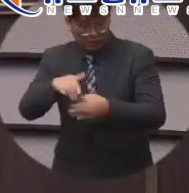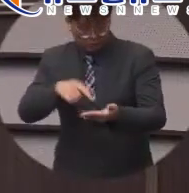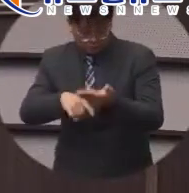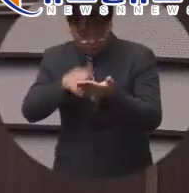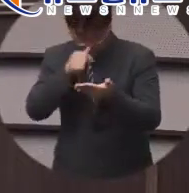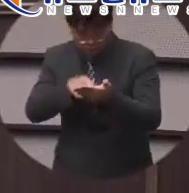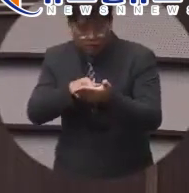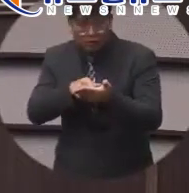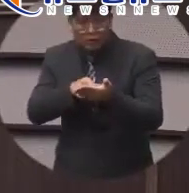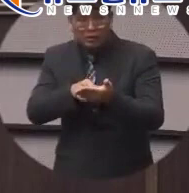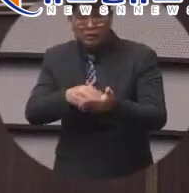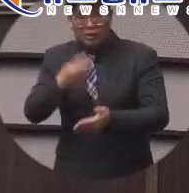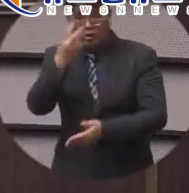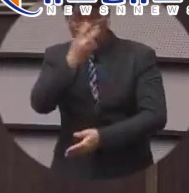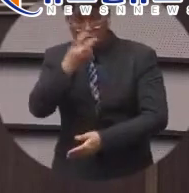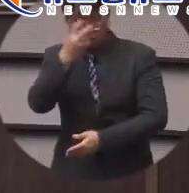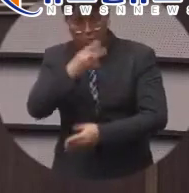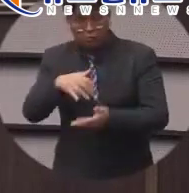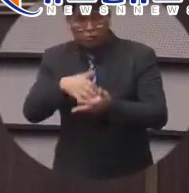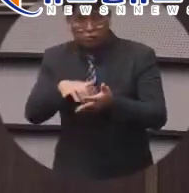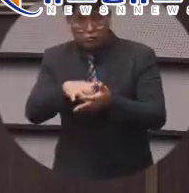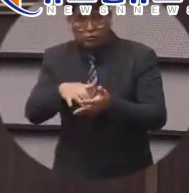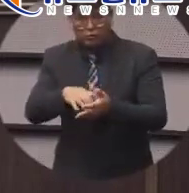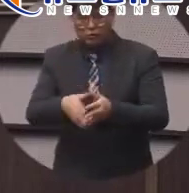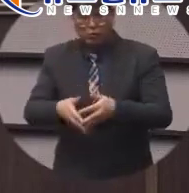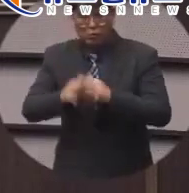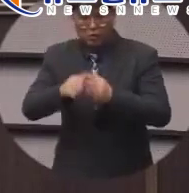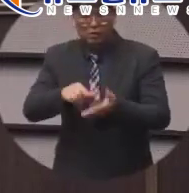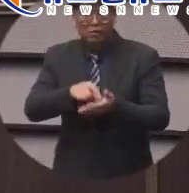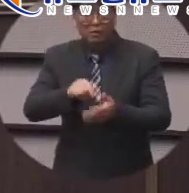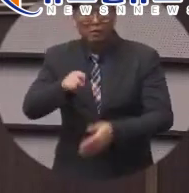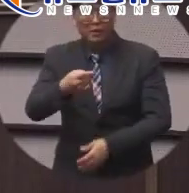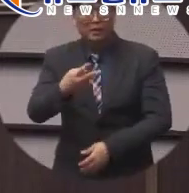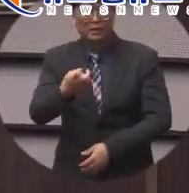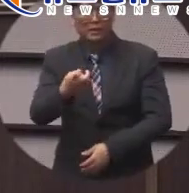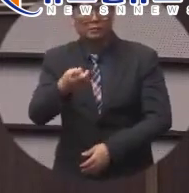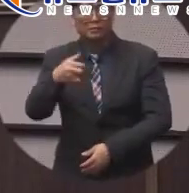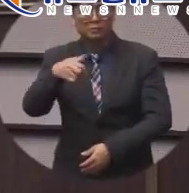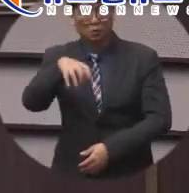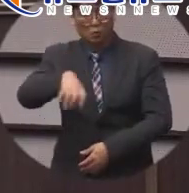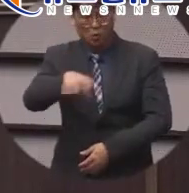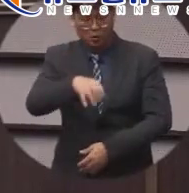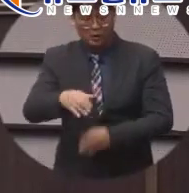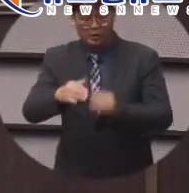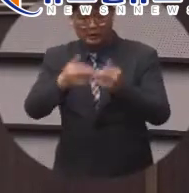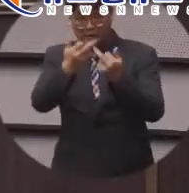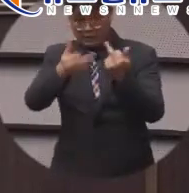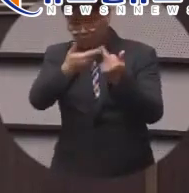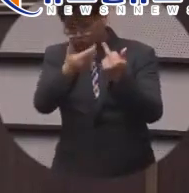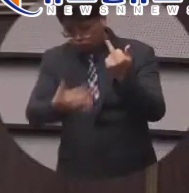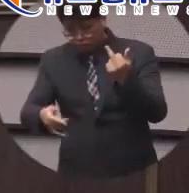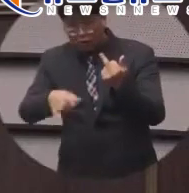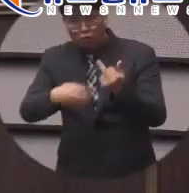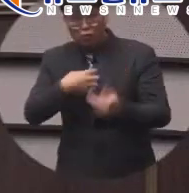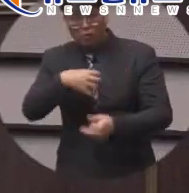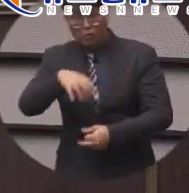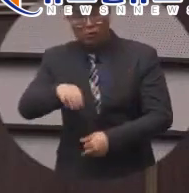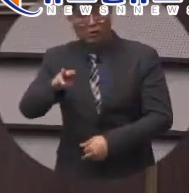다만 점검 대상 개소수가 공사장의 경우 127개소, 산사태 취약지역